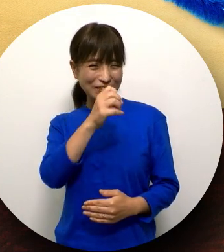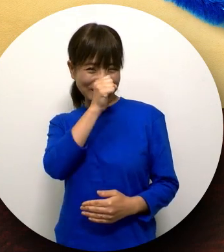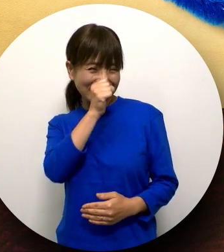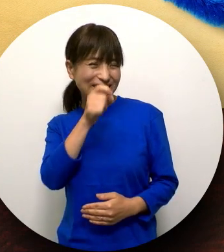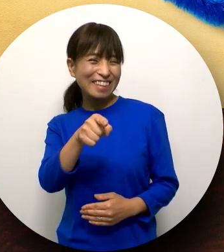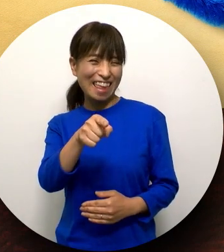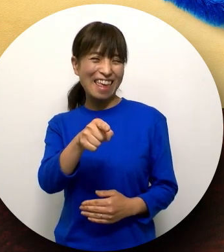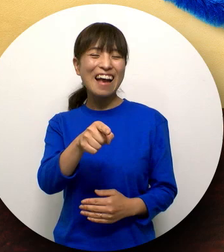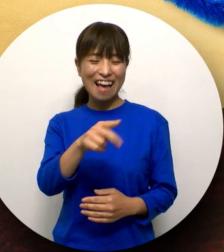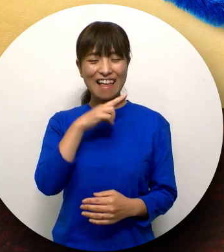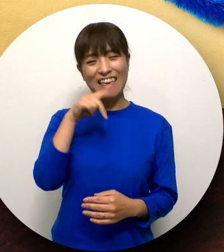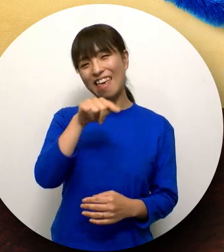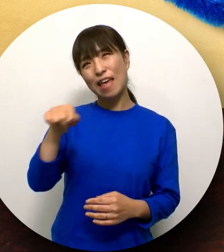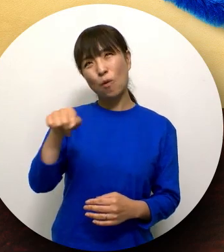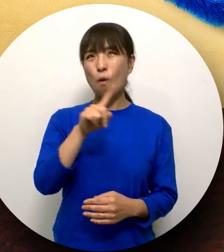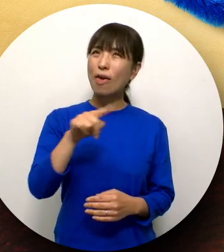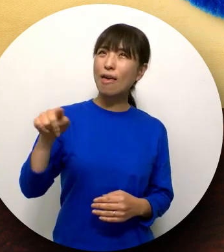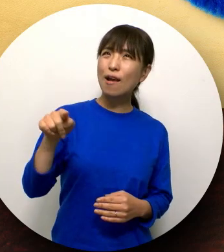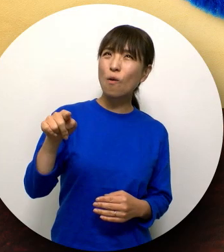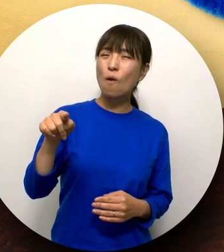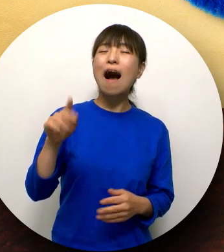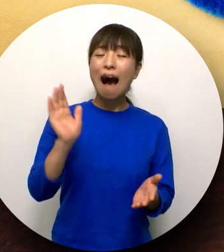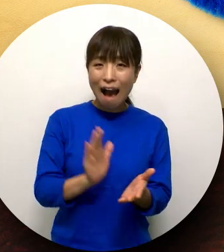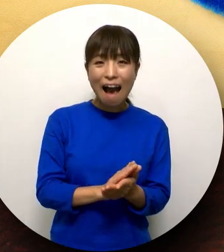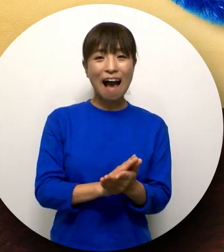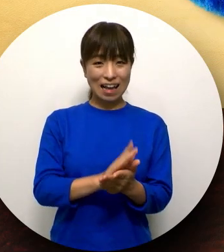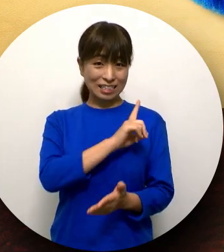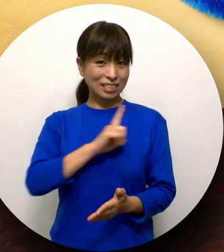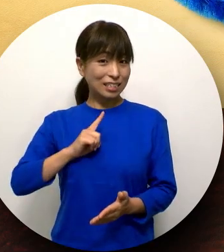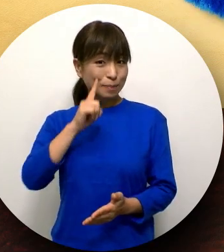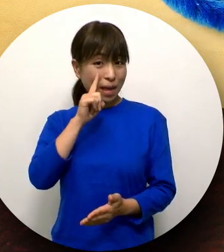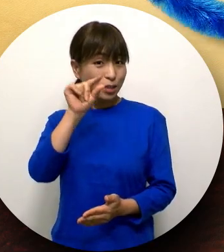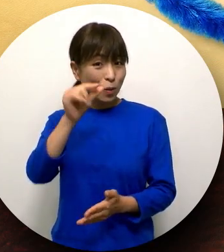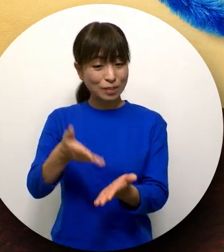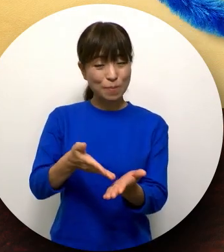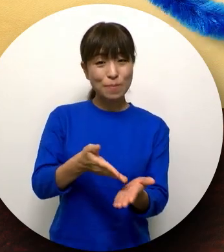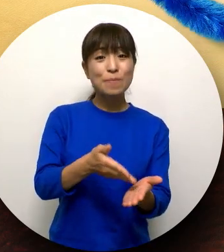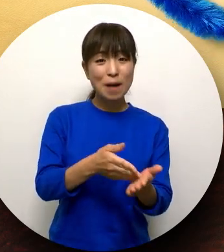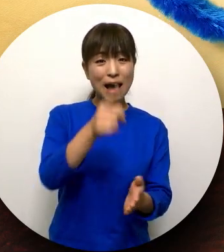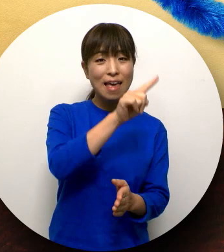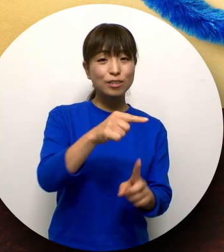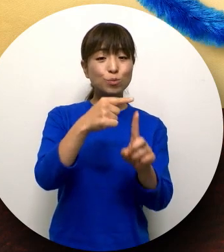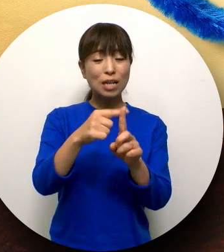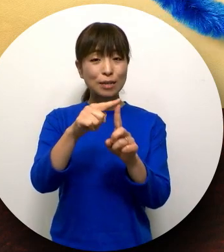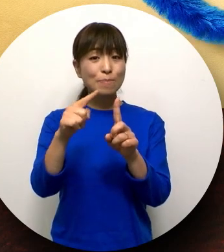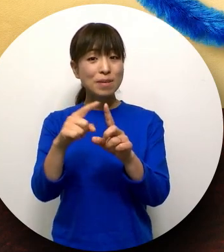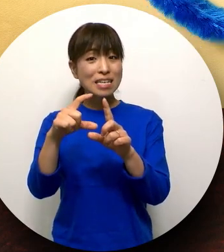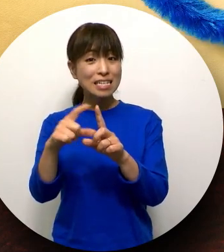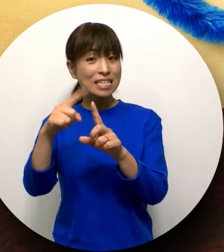ね、英語、英語。あ、1日目にちょっとだけ話した S プラ